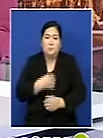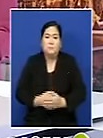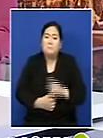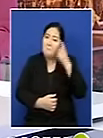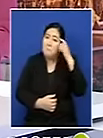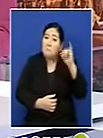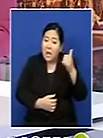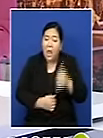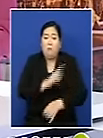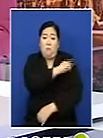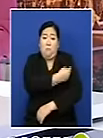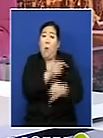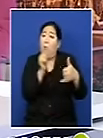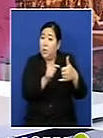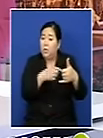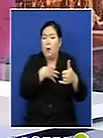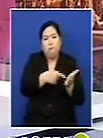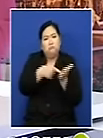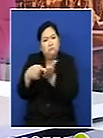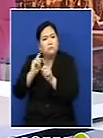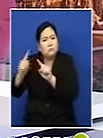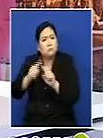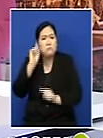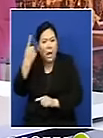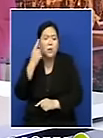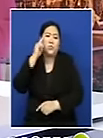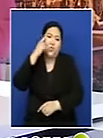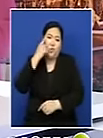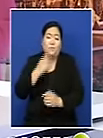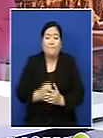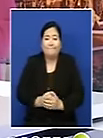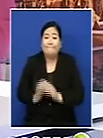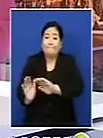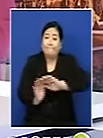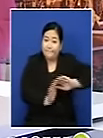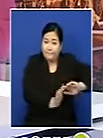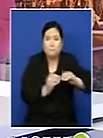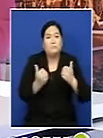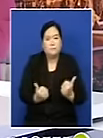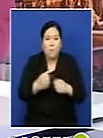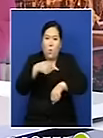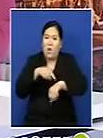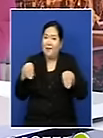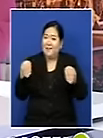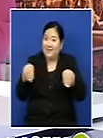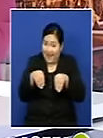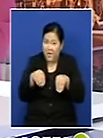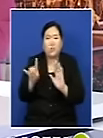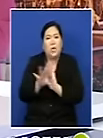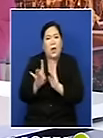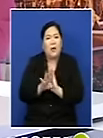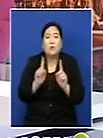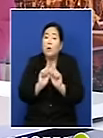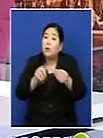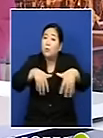ช่วงนี้อยู่ในช่วงโค้งสุดท้ายก่อนที่ประเทศไทยจะเข้าสู่การลงประชามติ7สิงหาคมแล้วครับซึ่งรัฐบาลก็พยายามเ